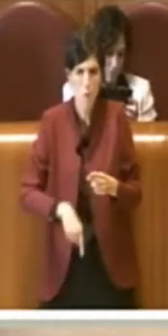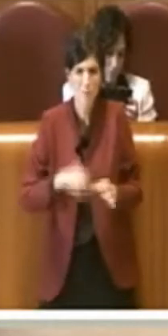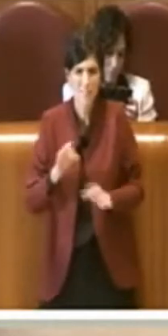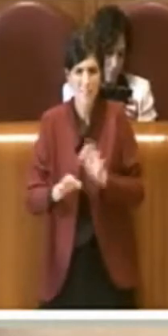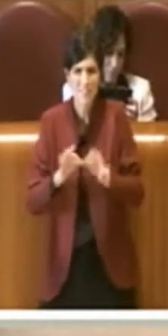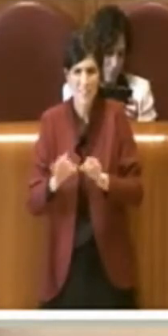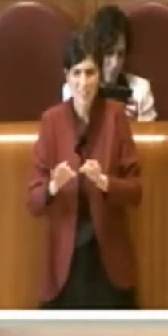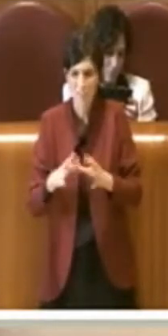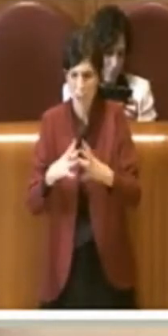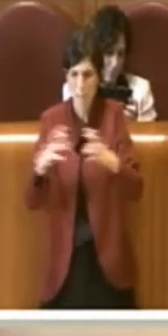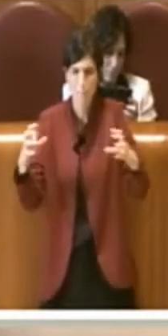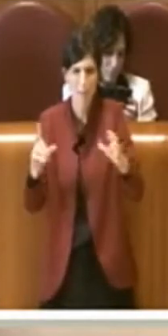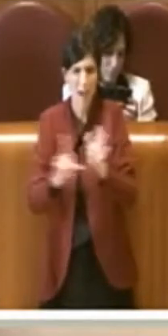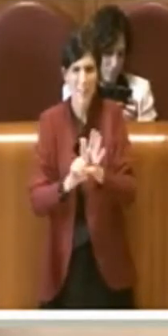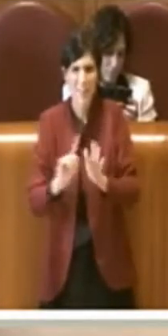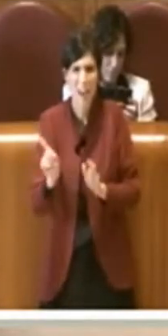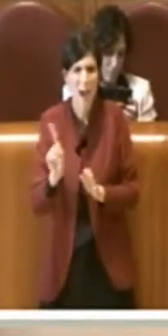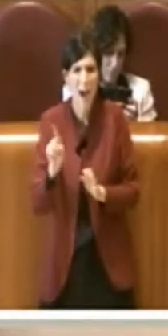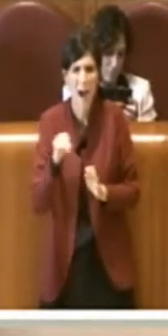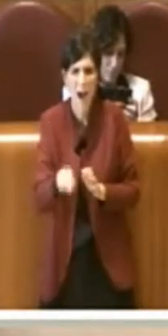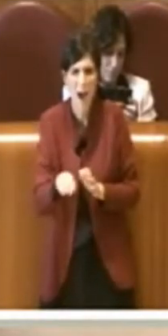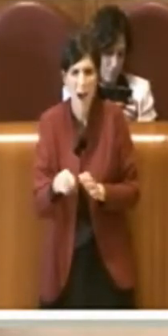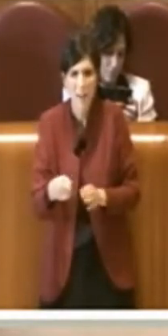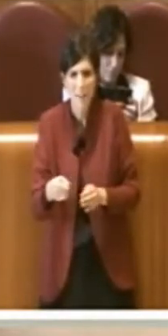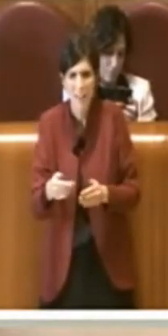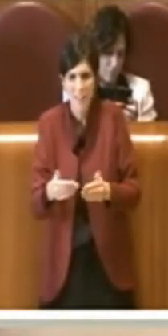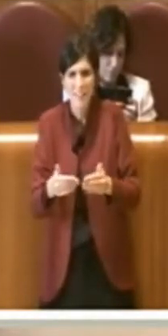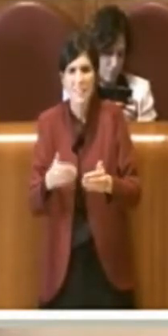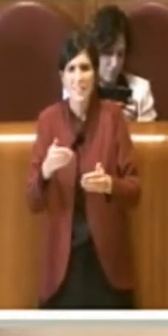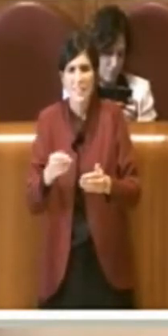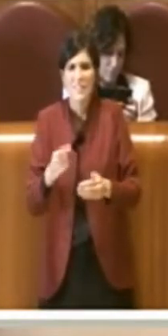stanno dietro la gestione dei rifiuti.